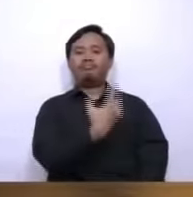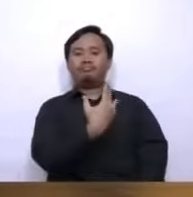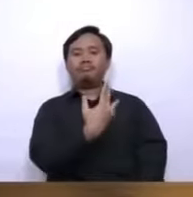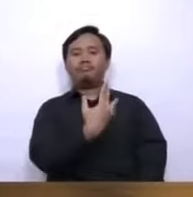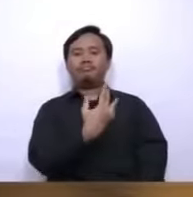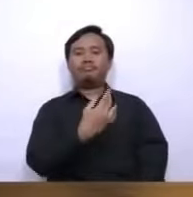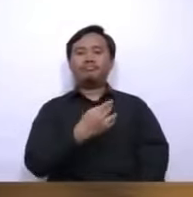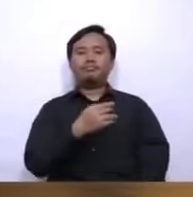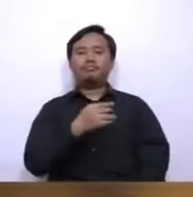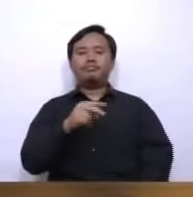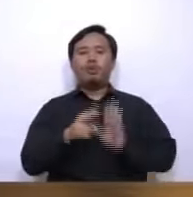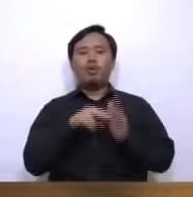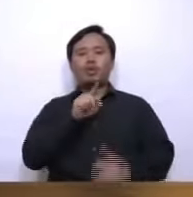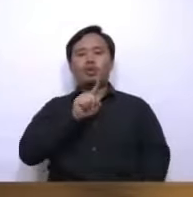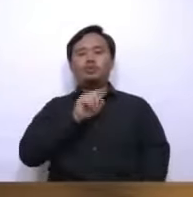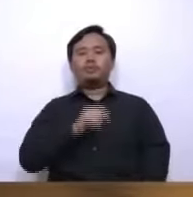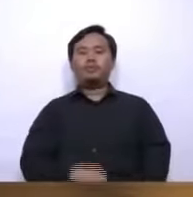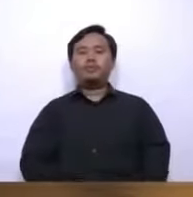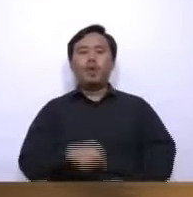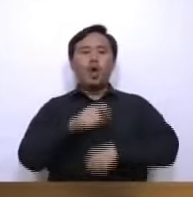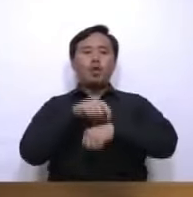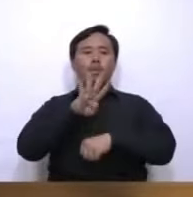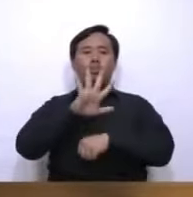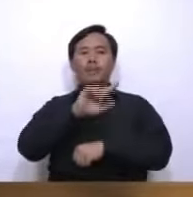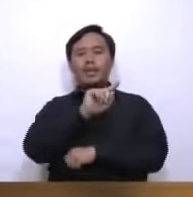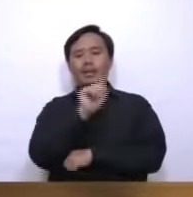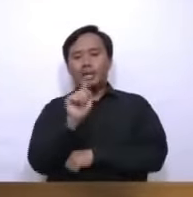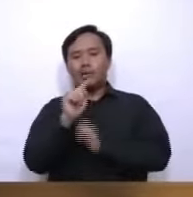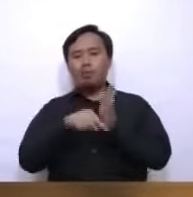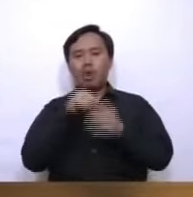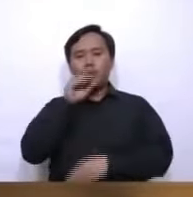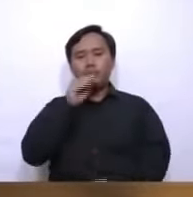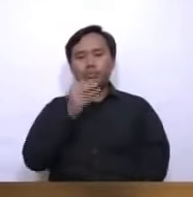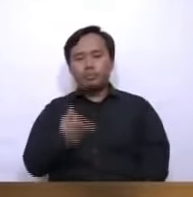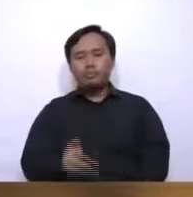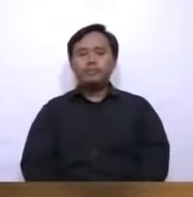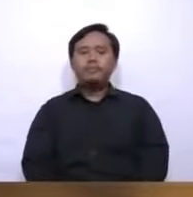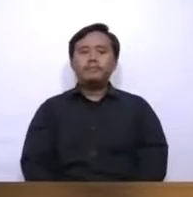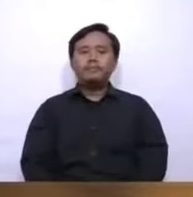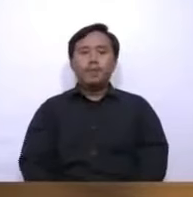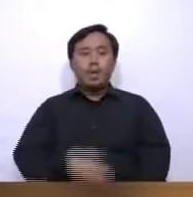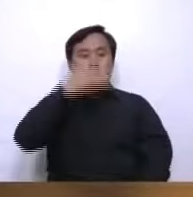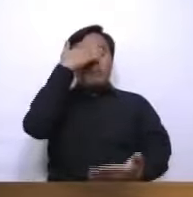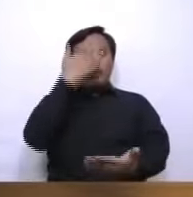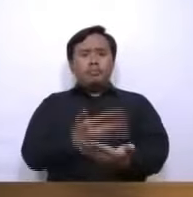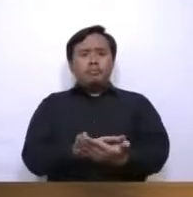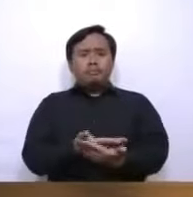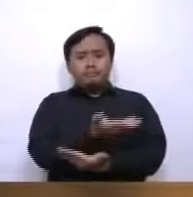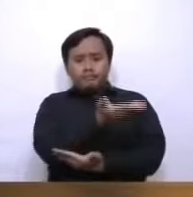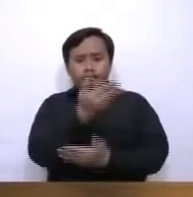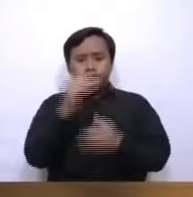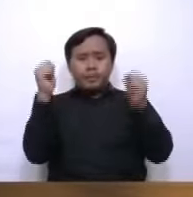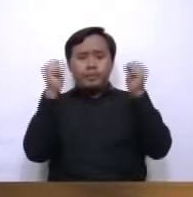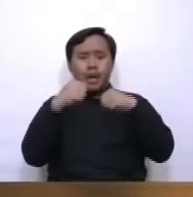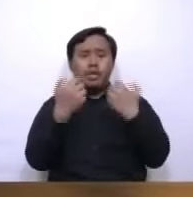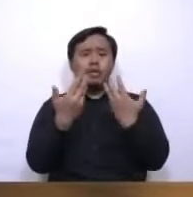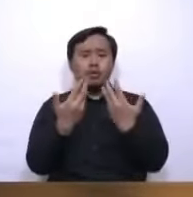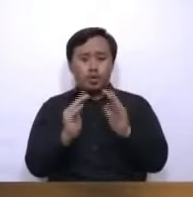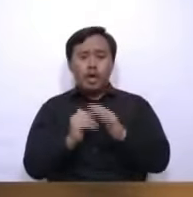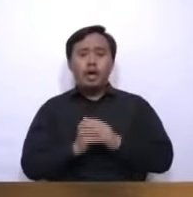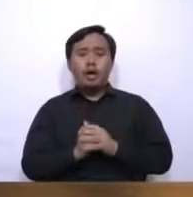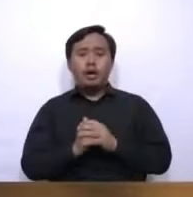kembali jawaban Cagub nomor urut 1 dalam waktu 45 detik dimulai saat menjawab. Terima kasih atas kesepakatan dari